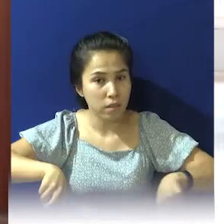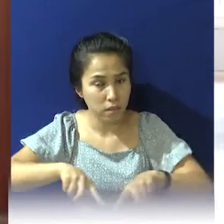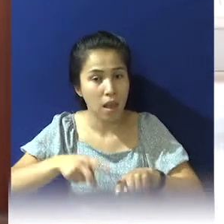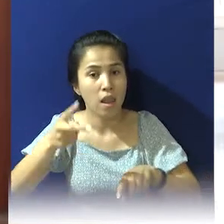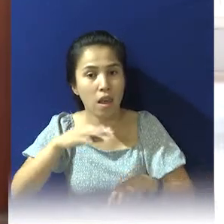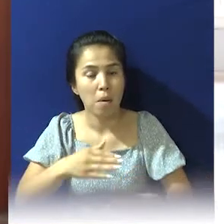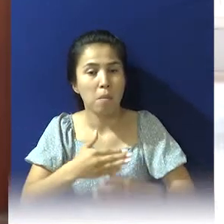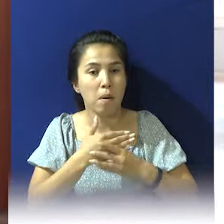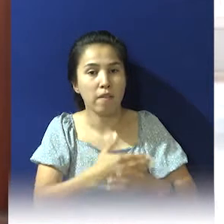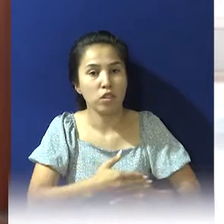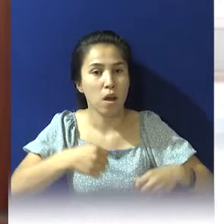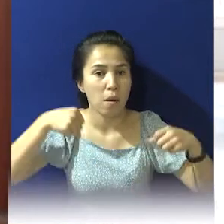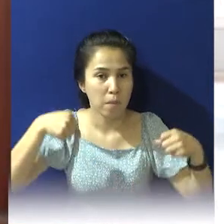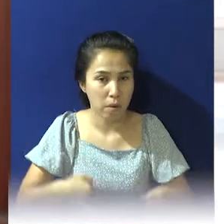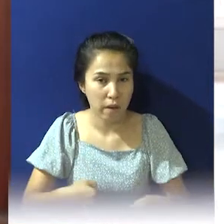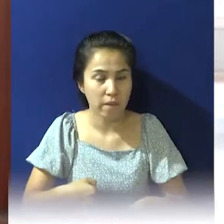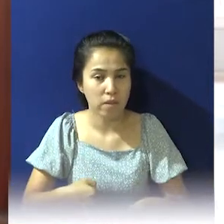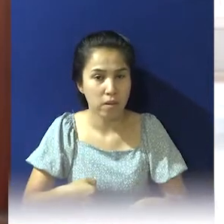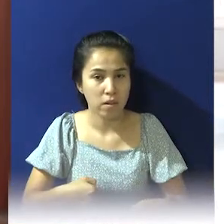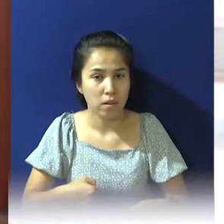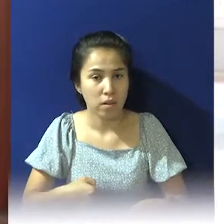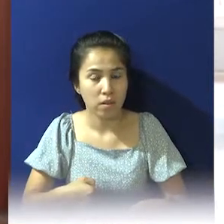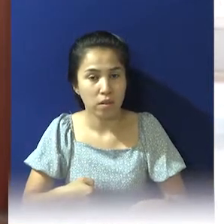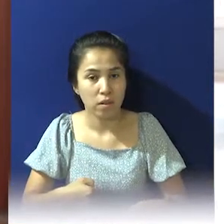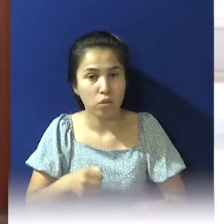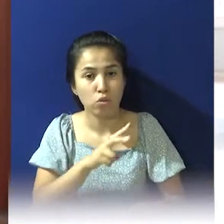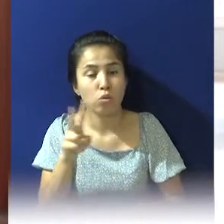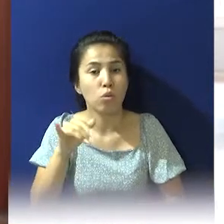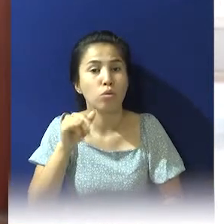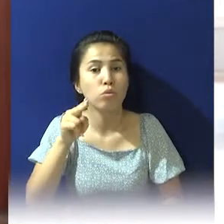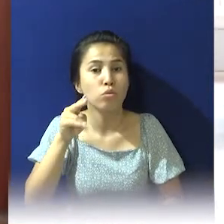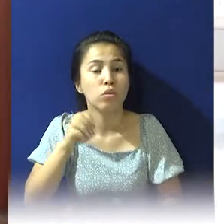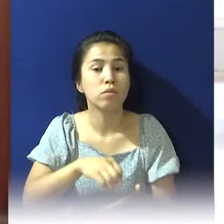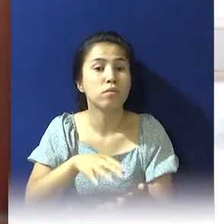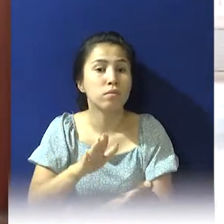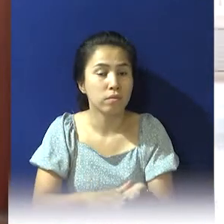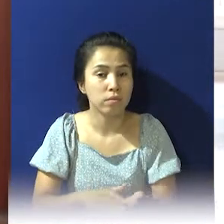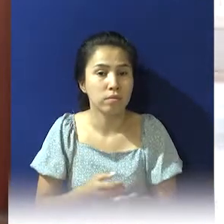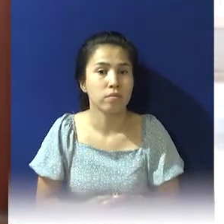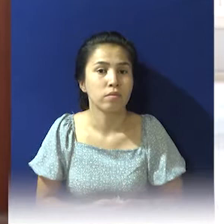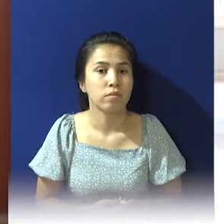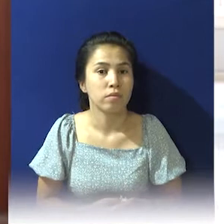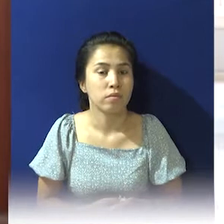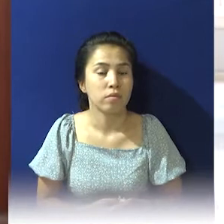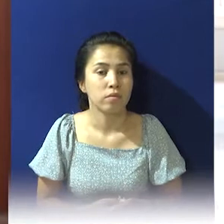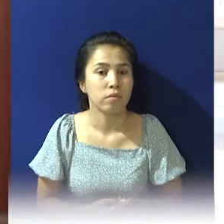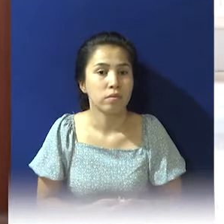оформление инвалидности, юридическая консультация, получение или восстановление документов,